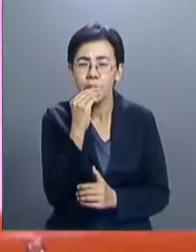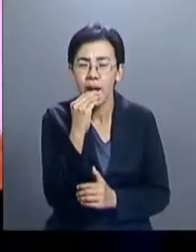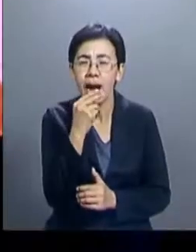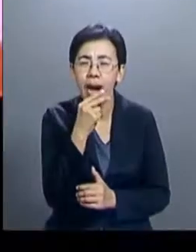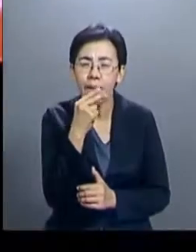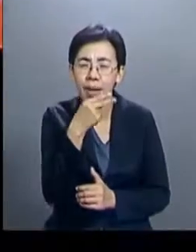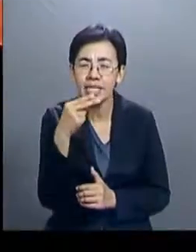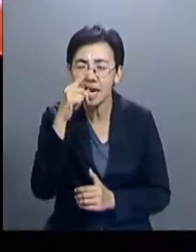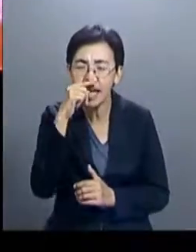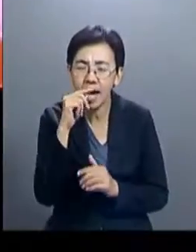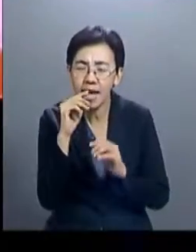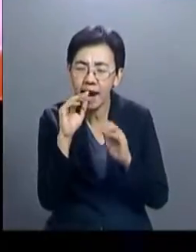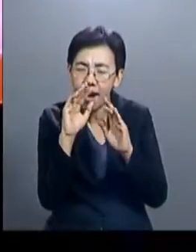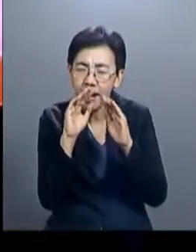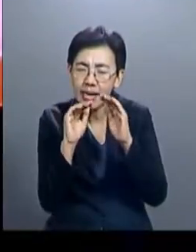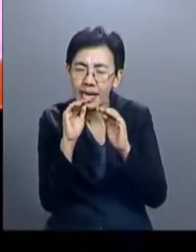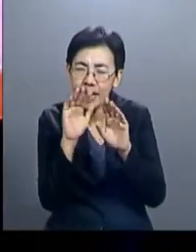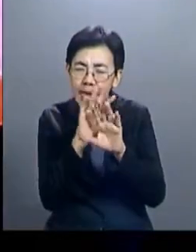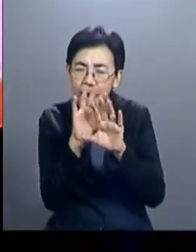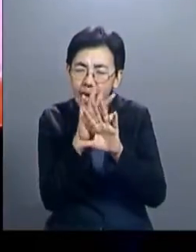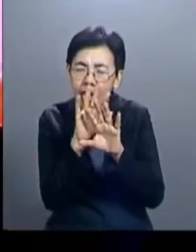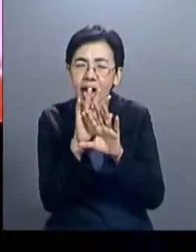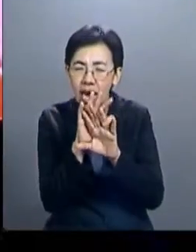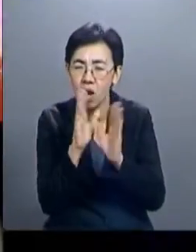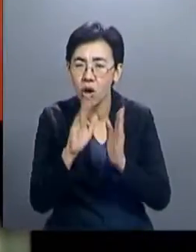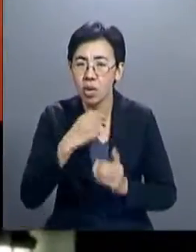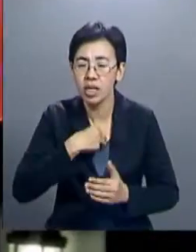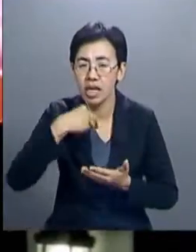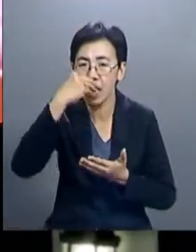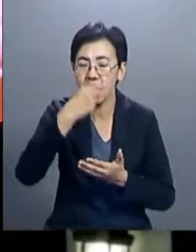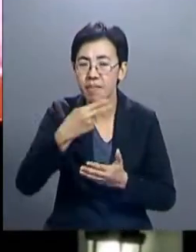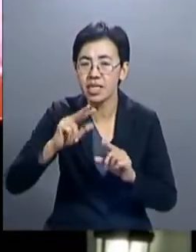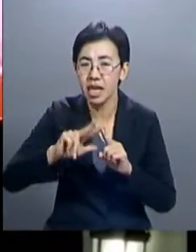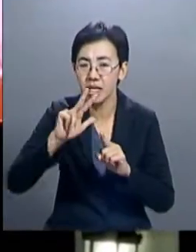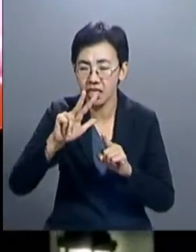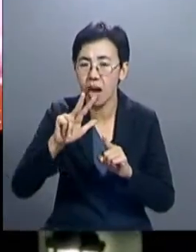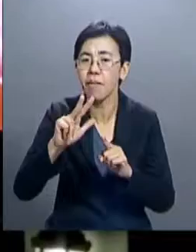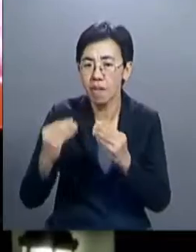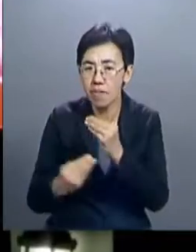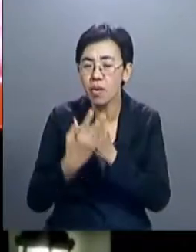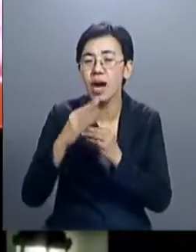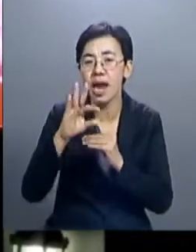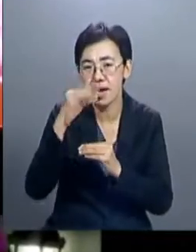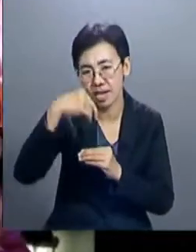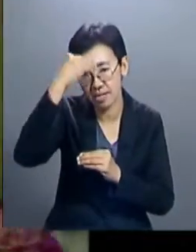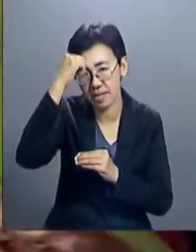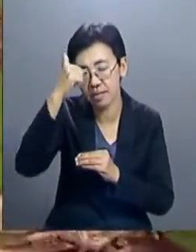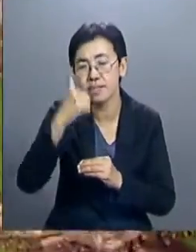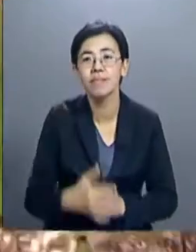ทยจึงน่าจะเป็นทางเลือกของคนที่อยากเรียนภาษาที่สาม